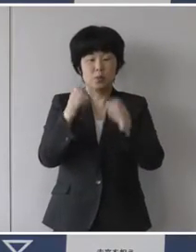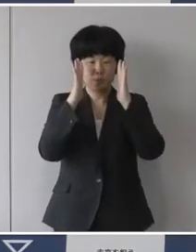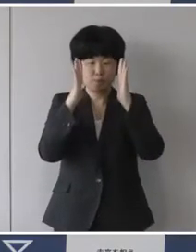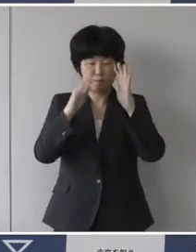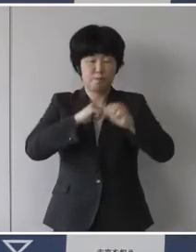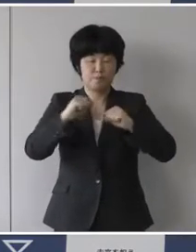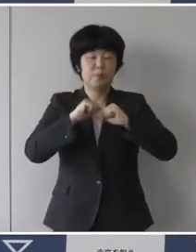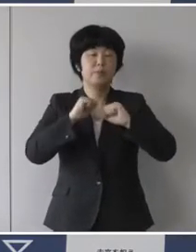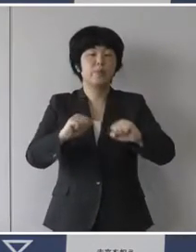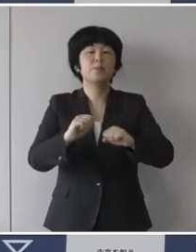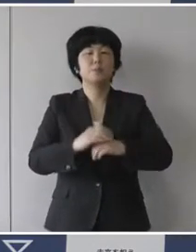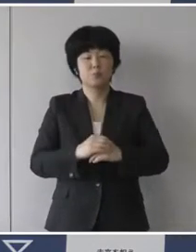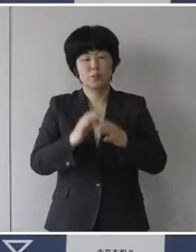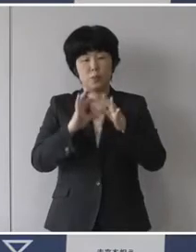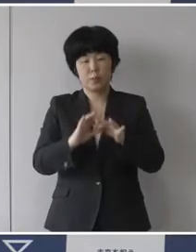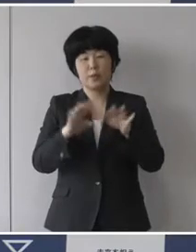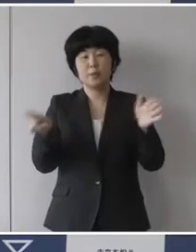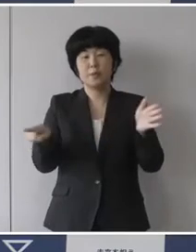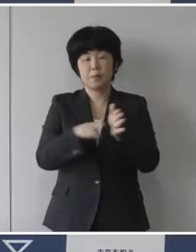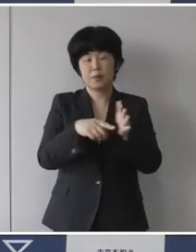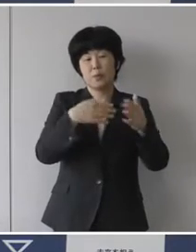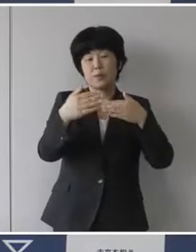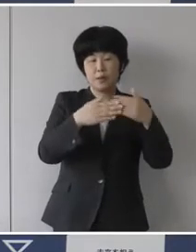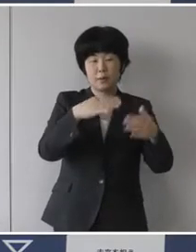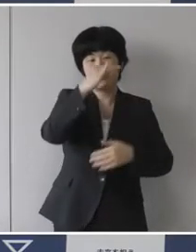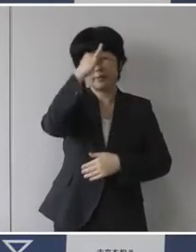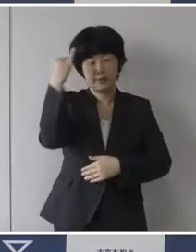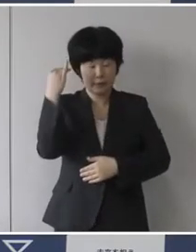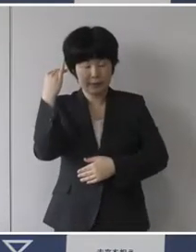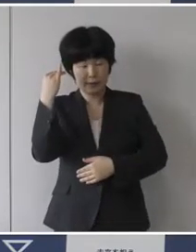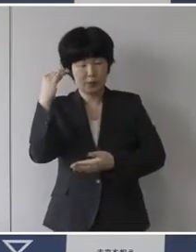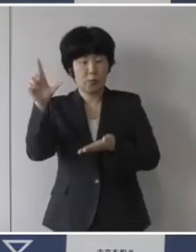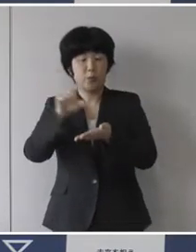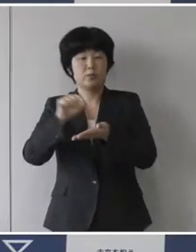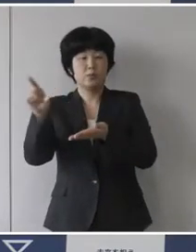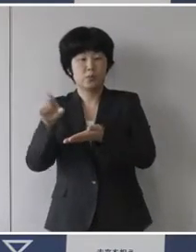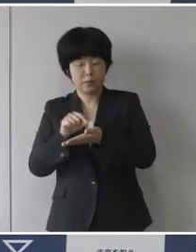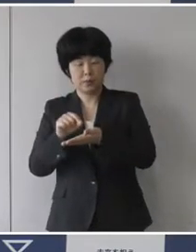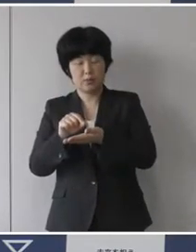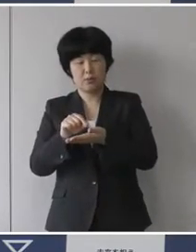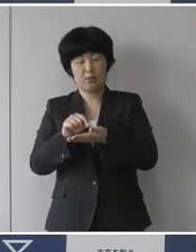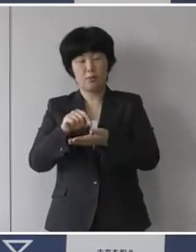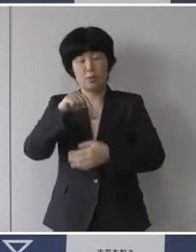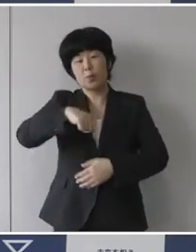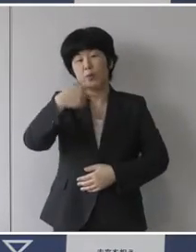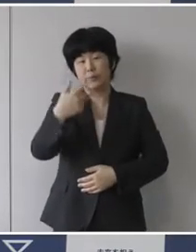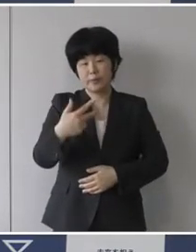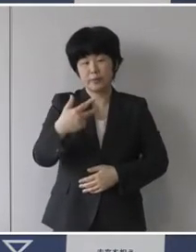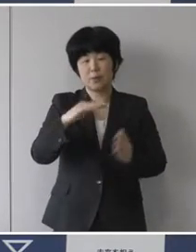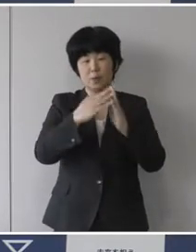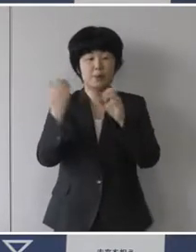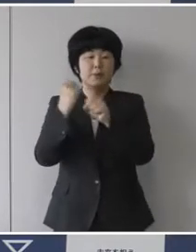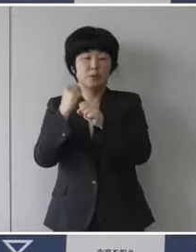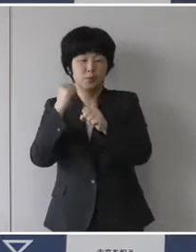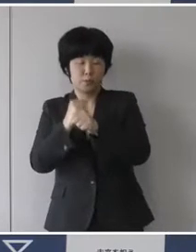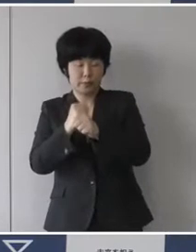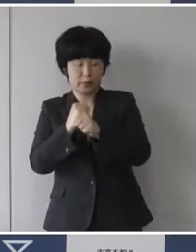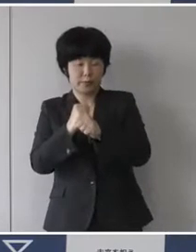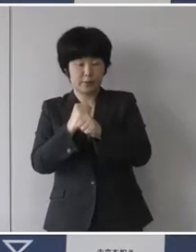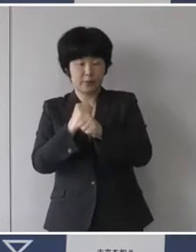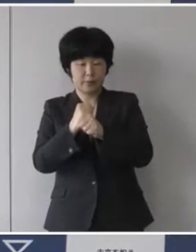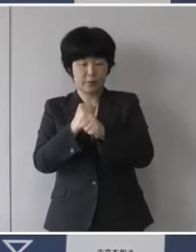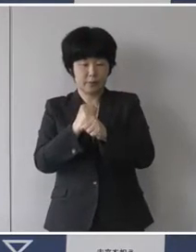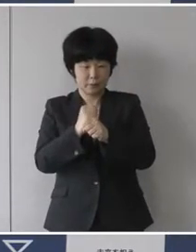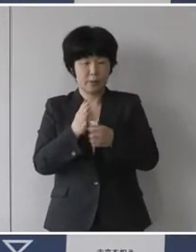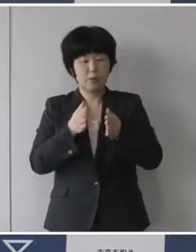ざまなご経験、それから知識をですね、しっかりと生かしていただいて、本市のまちづくり、さまざまな都市基